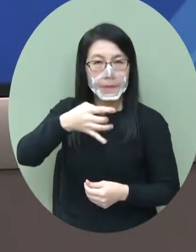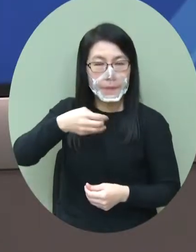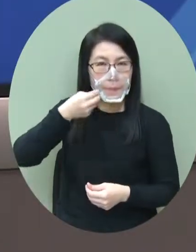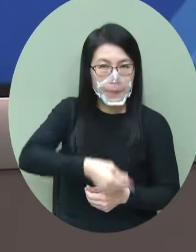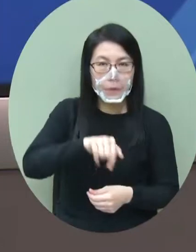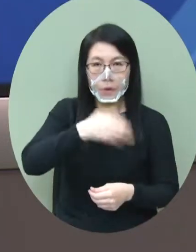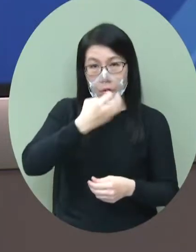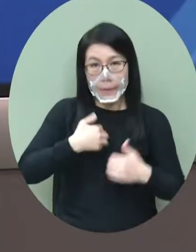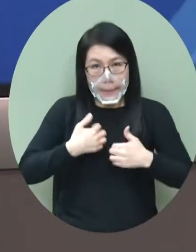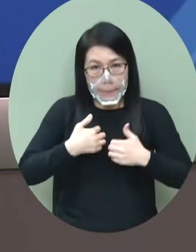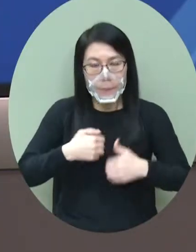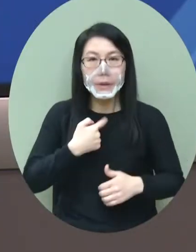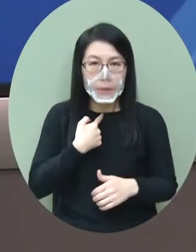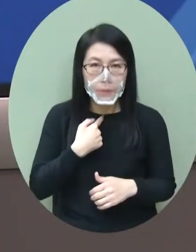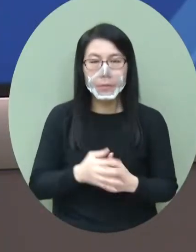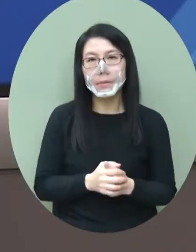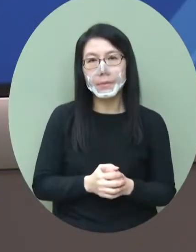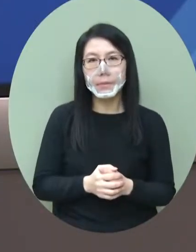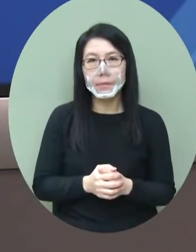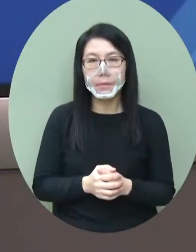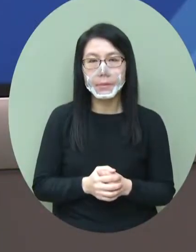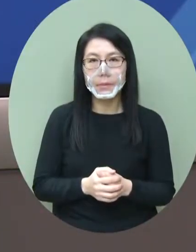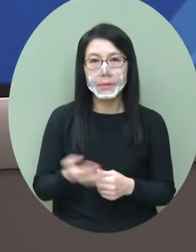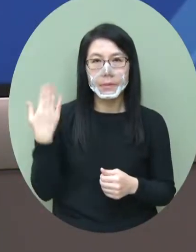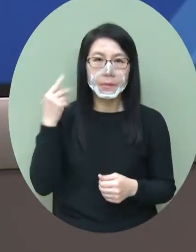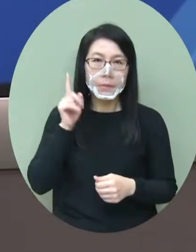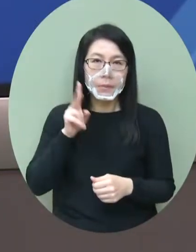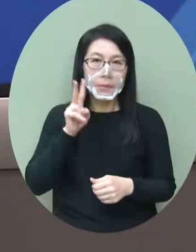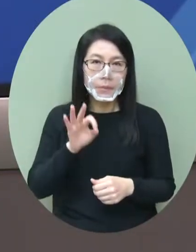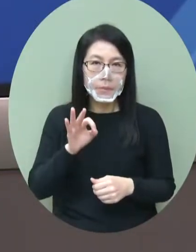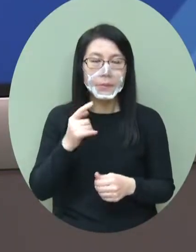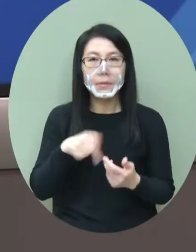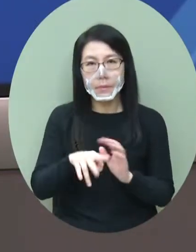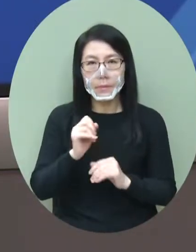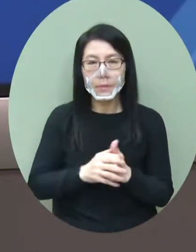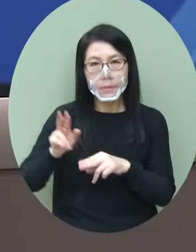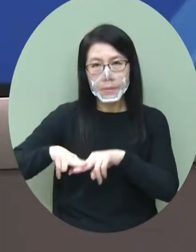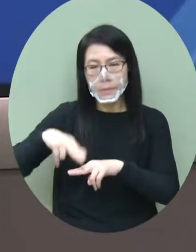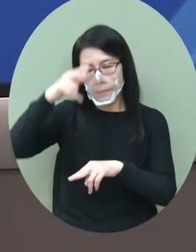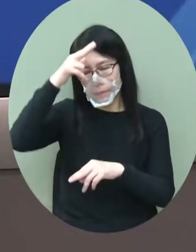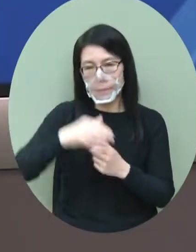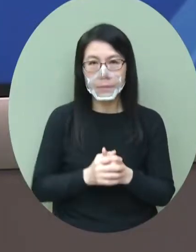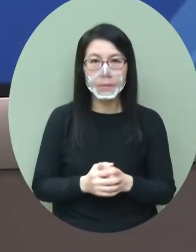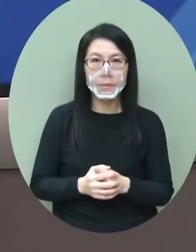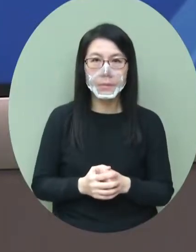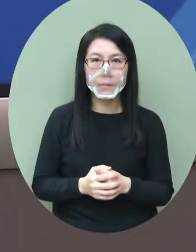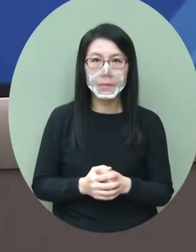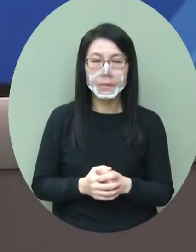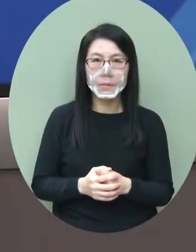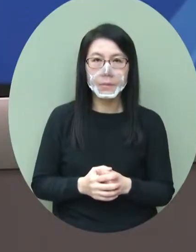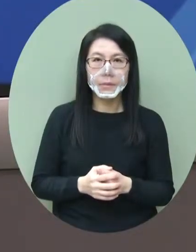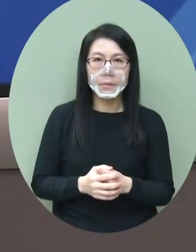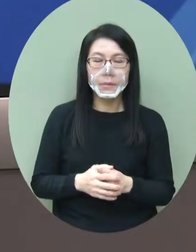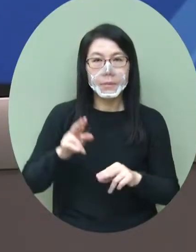无偿赠送给香港，也是我们急需的。过去两三星期，中央已经